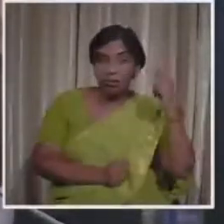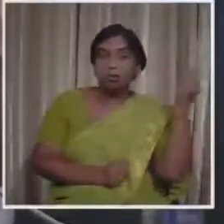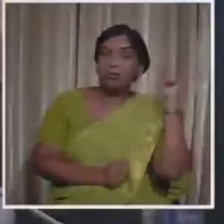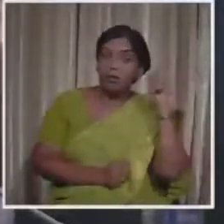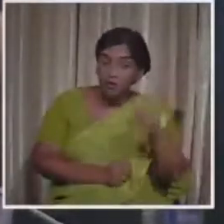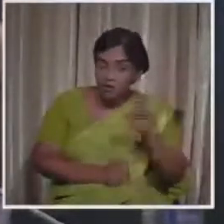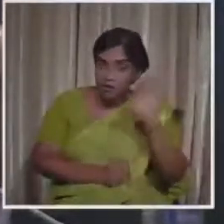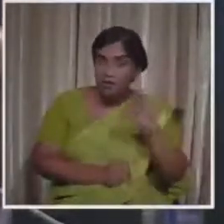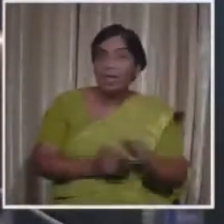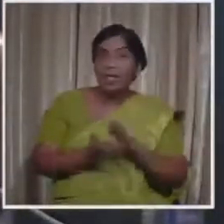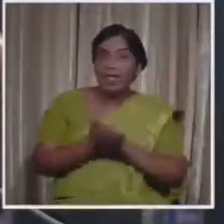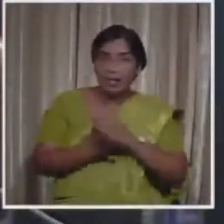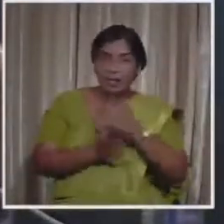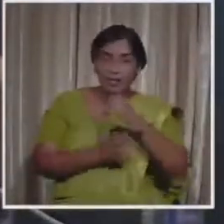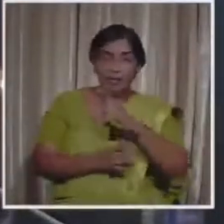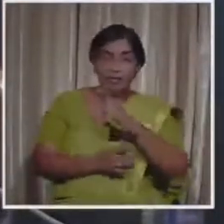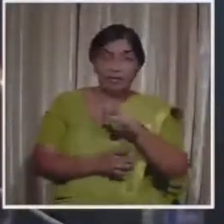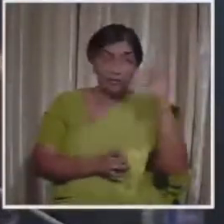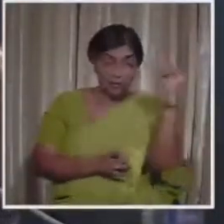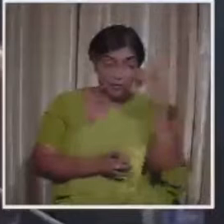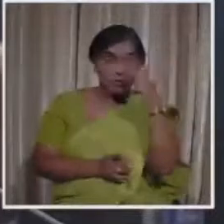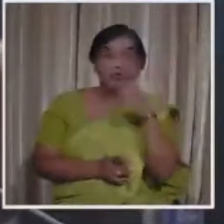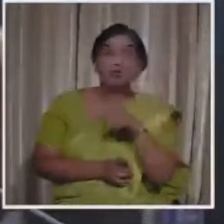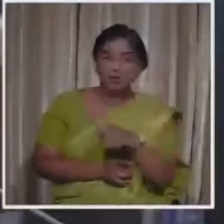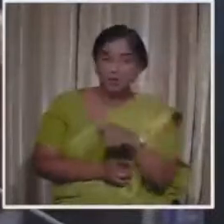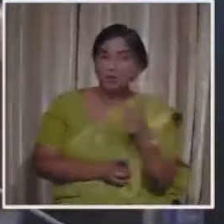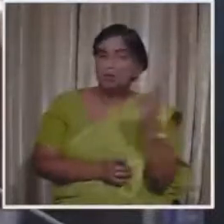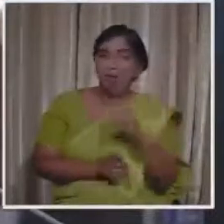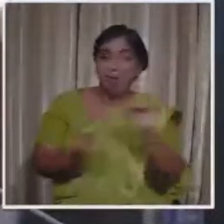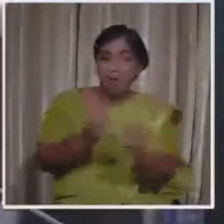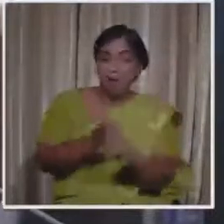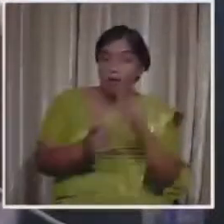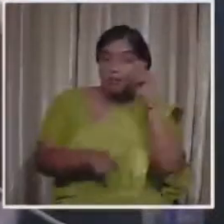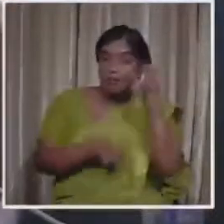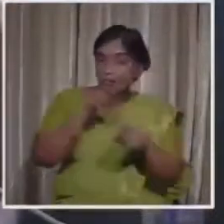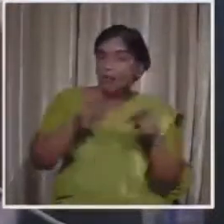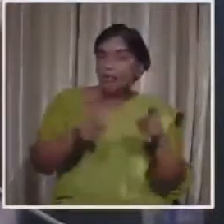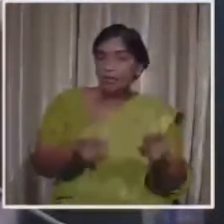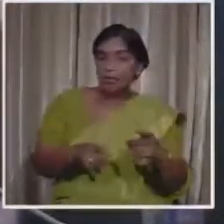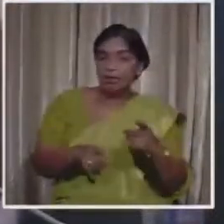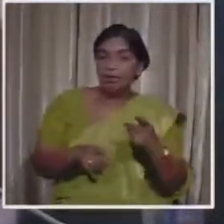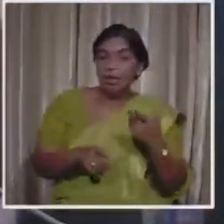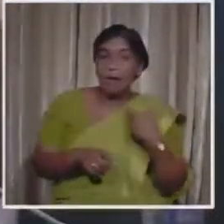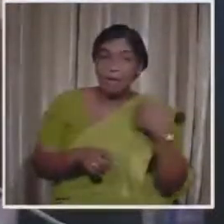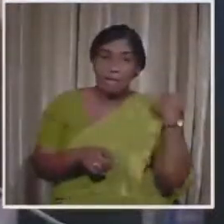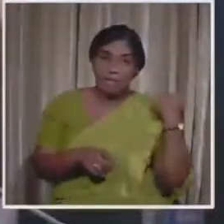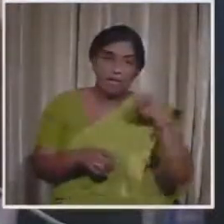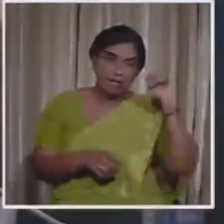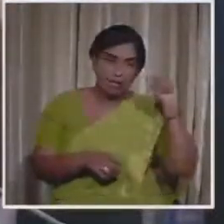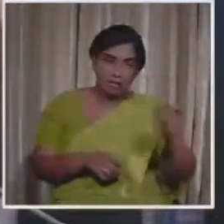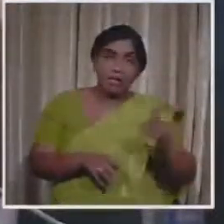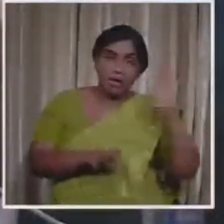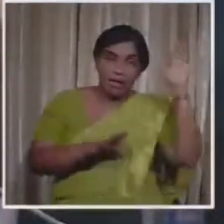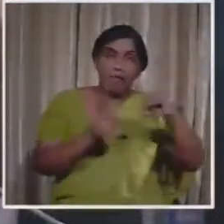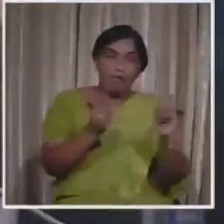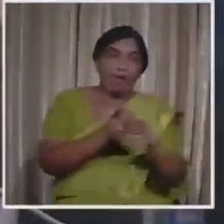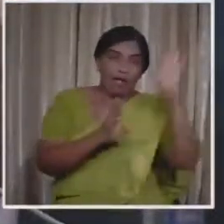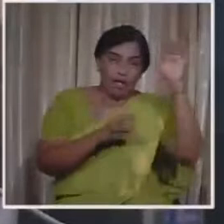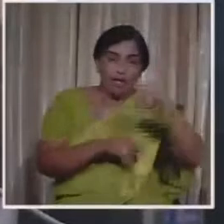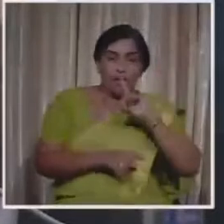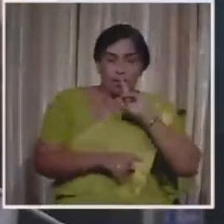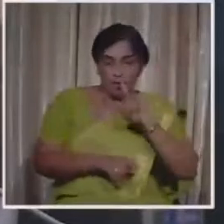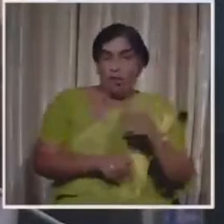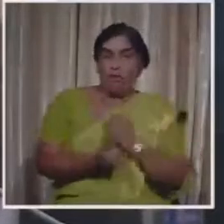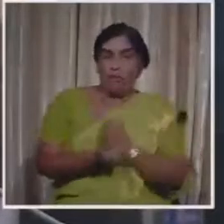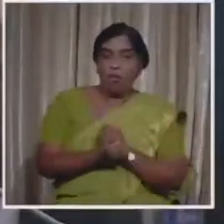හිටපු හේරත් කියන ඒ වන් මහත්තයා දෙන්න ඒ කලහකාරී පිරිසට මගේ සහෝදරය ඇවිල්ලා කිව්වා මෙහෙම එනවා කිව්වම එයාලා කිව්වා කියලා දෙනවා